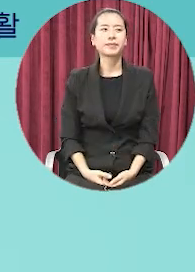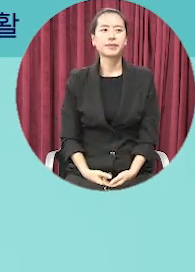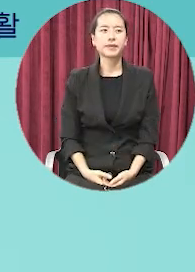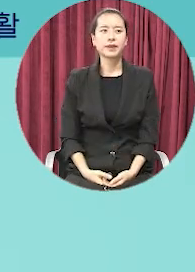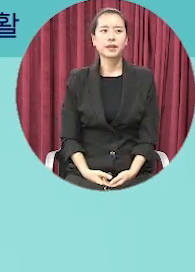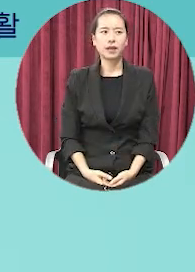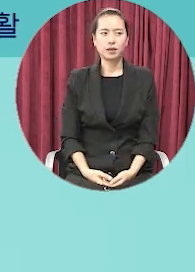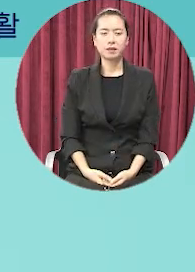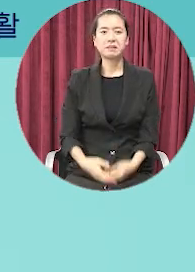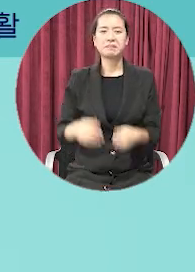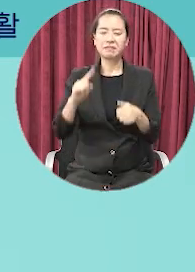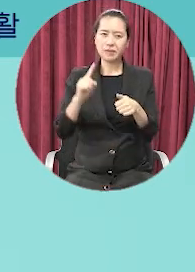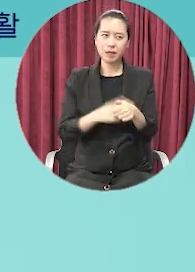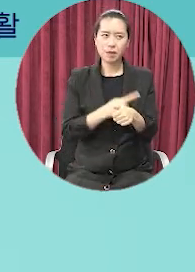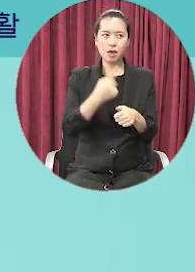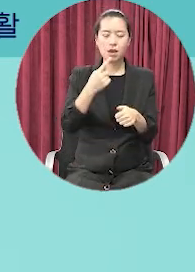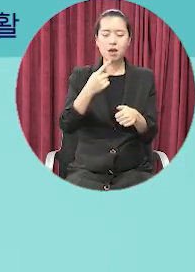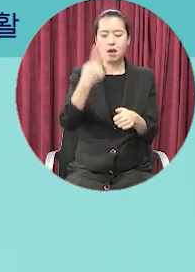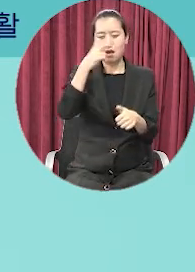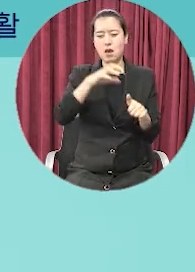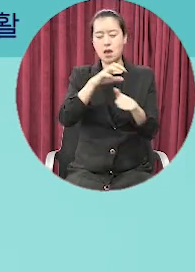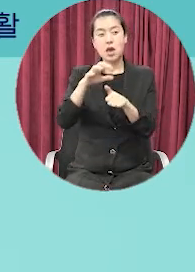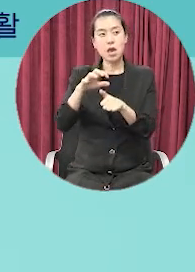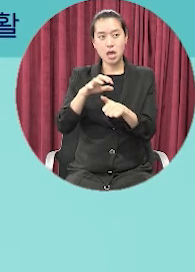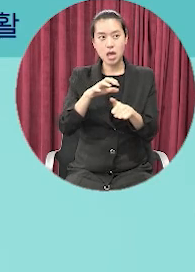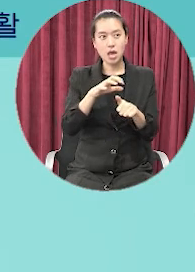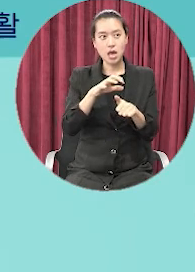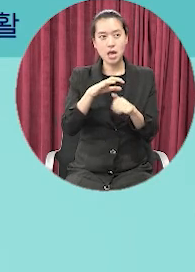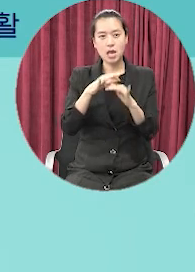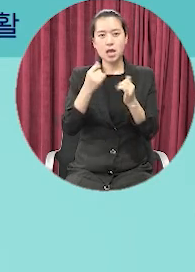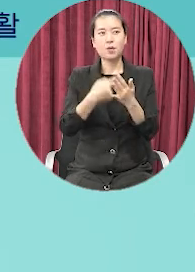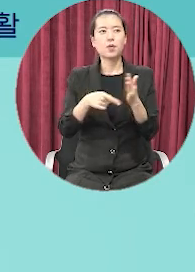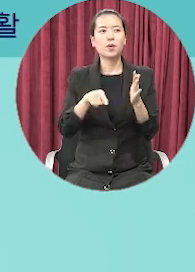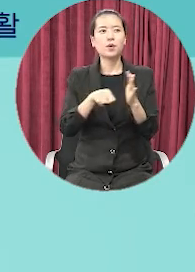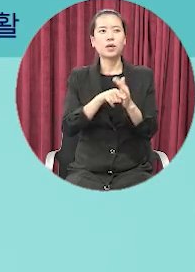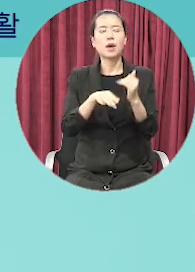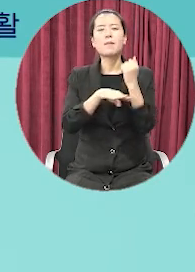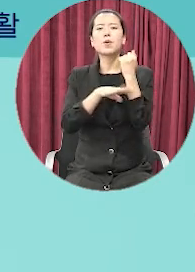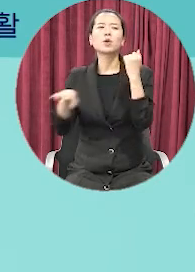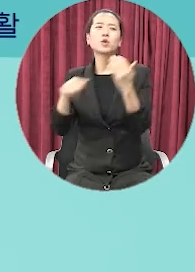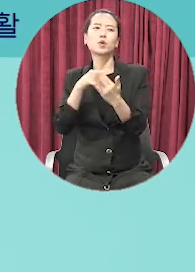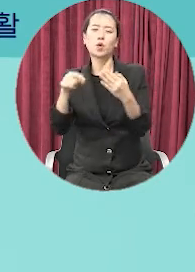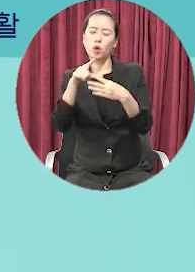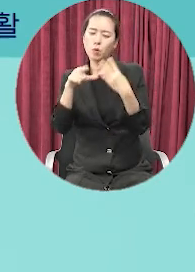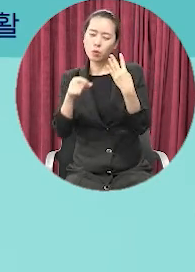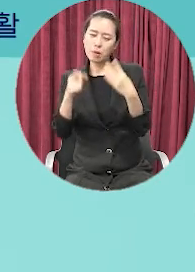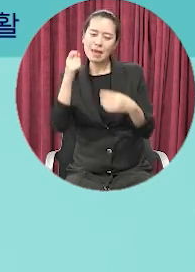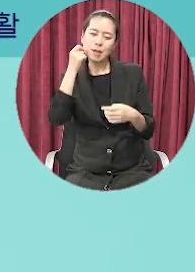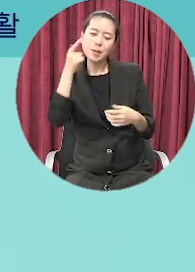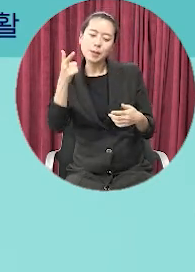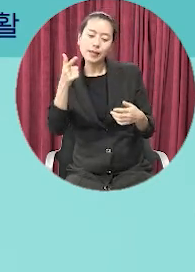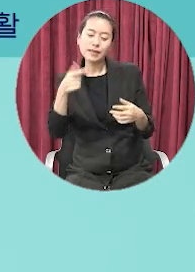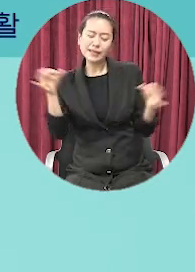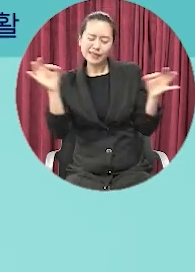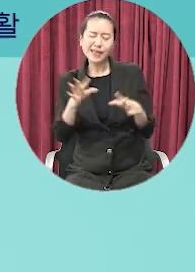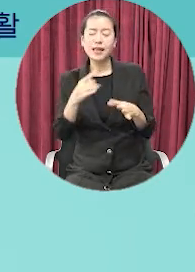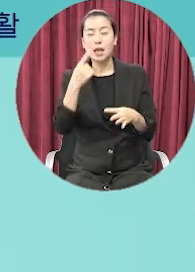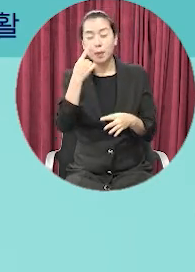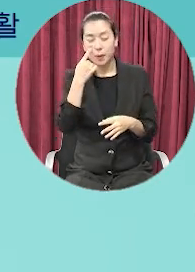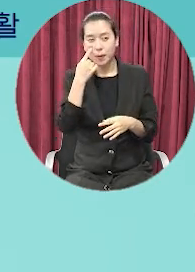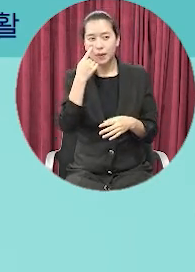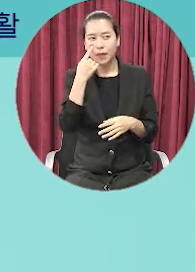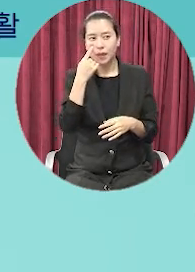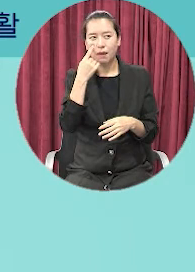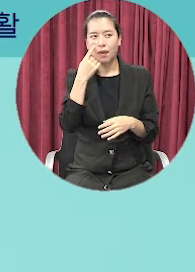케어기버 표준 프로그램은 저희가 이 연구과제를 한 6개월 정도에 시행을 했기 때문에 그런 많은 것을 만들지는 못하고, 각각에